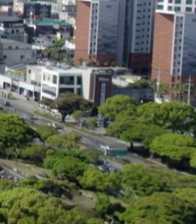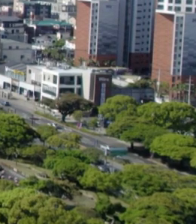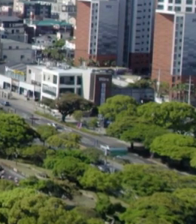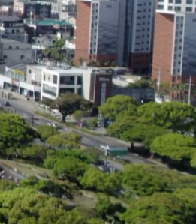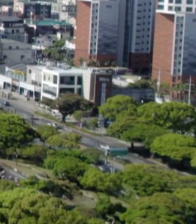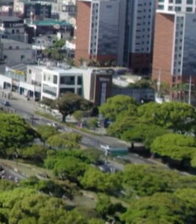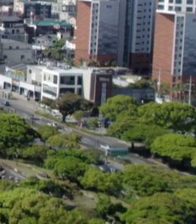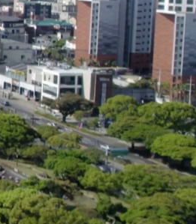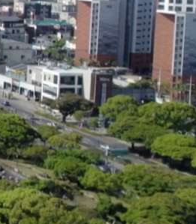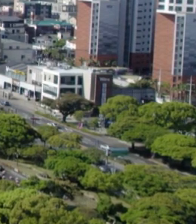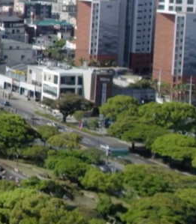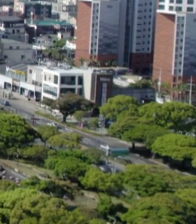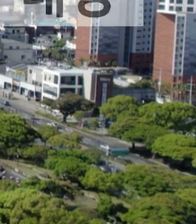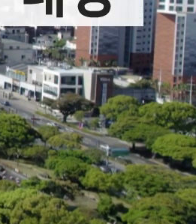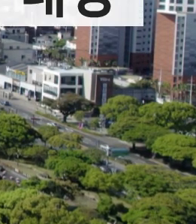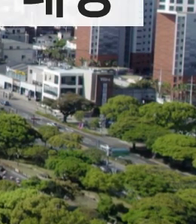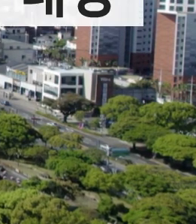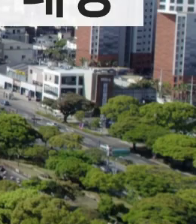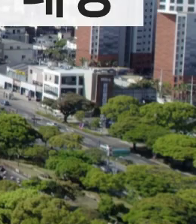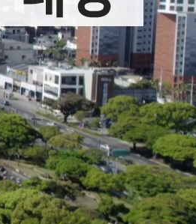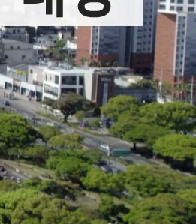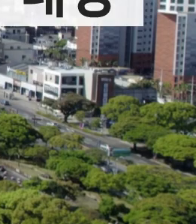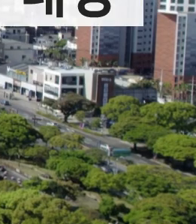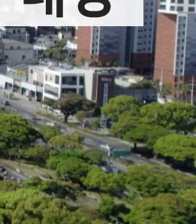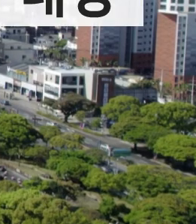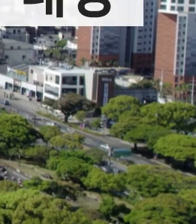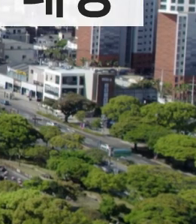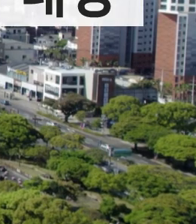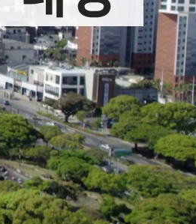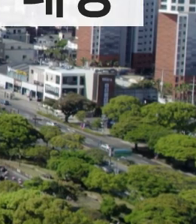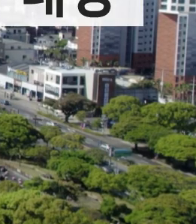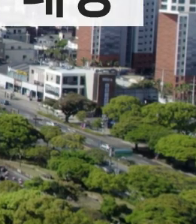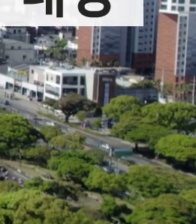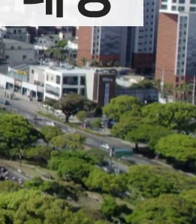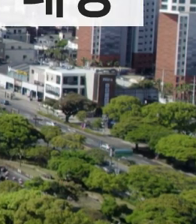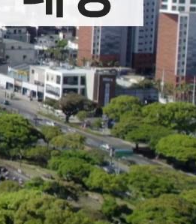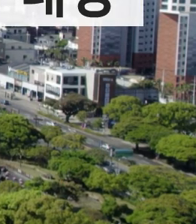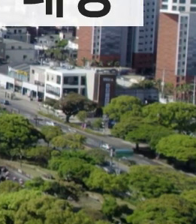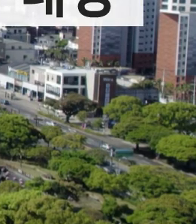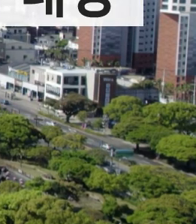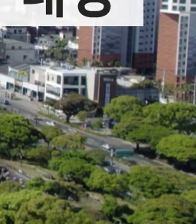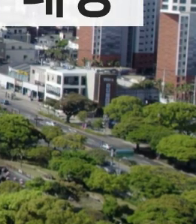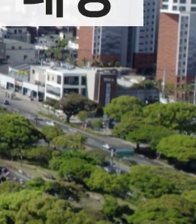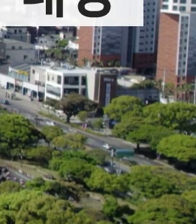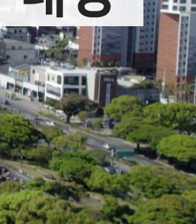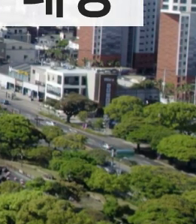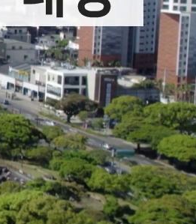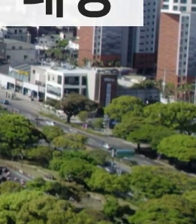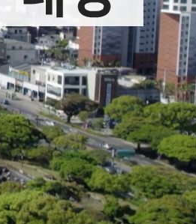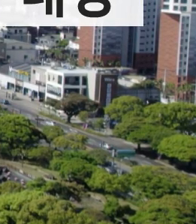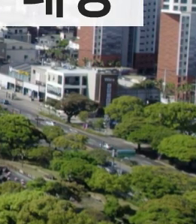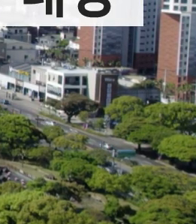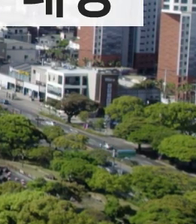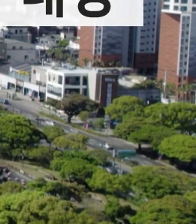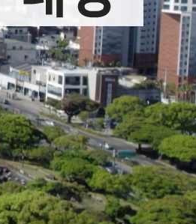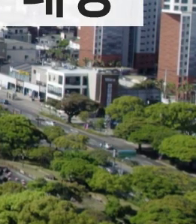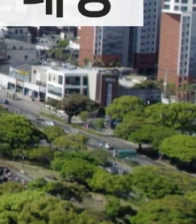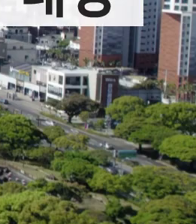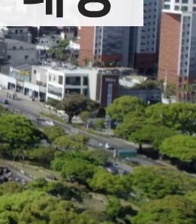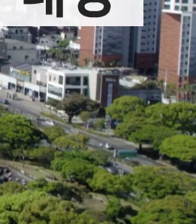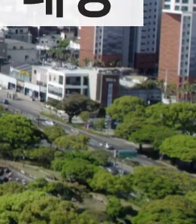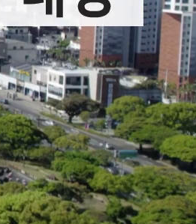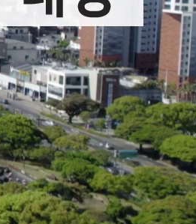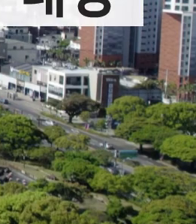국비 지원됩니다. 제주도가 제주도 렌터카조업과 협력해 여름철 성수기 요금의 급격한